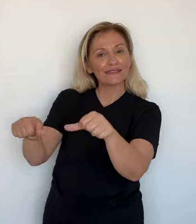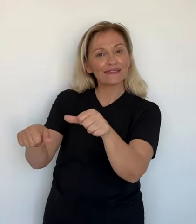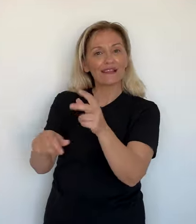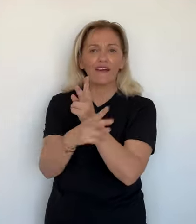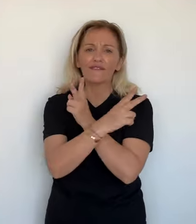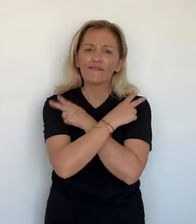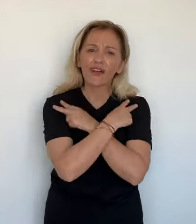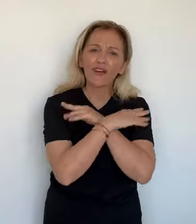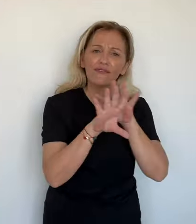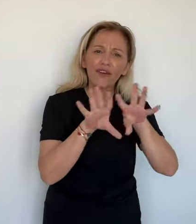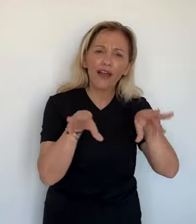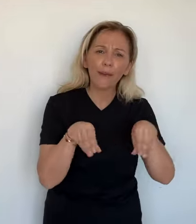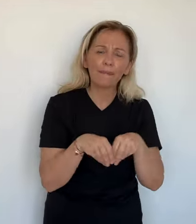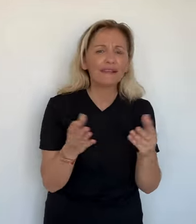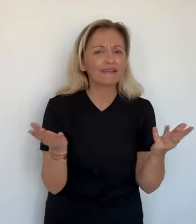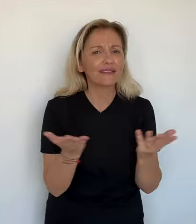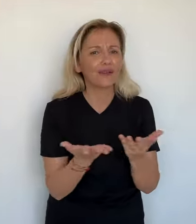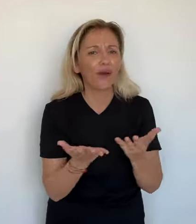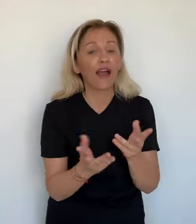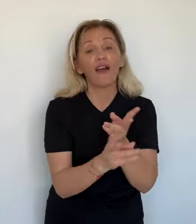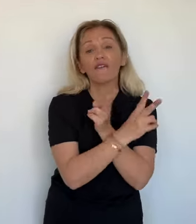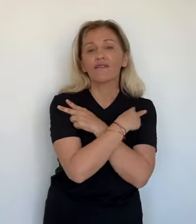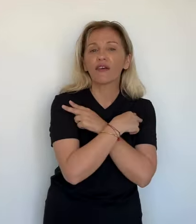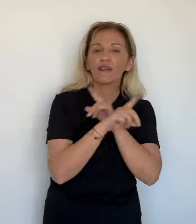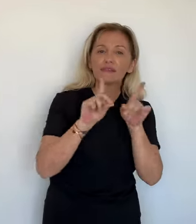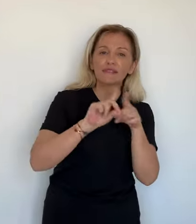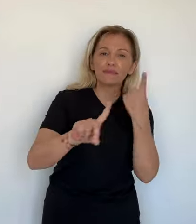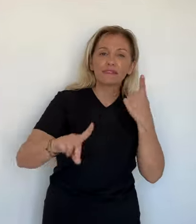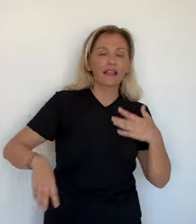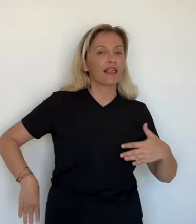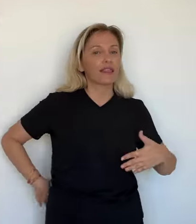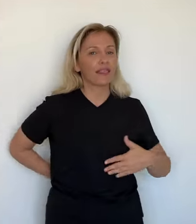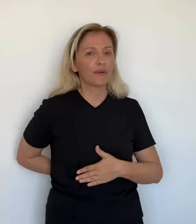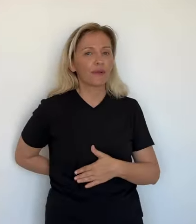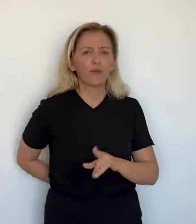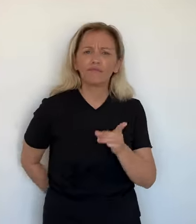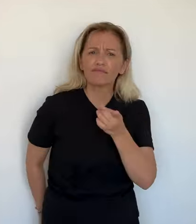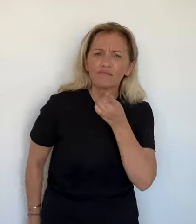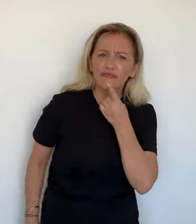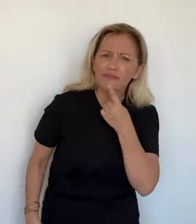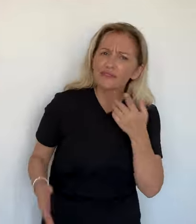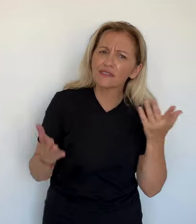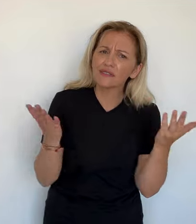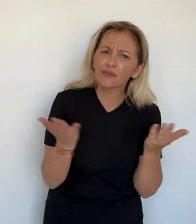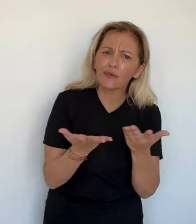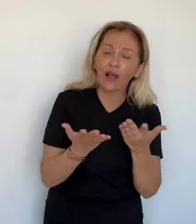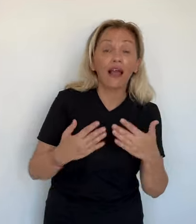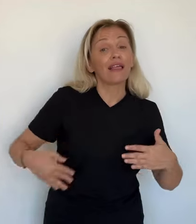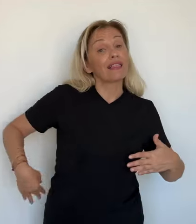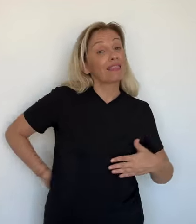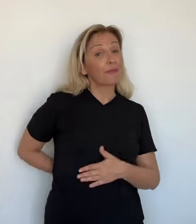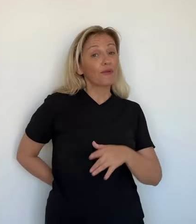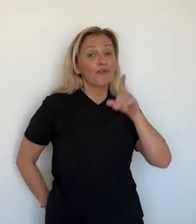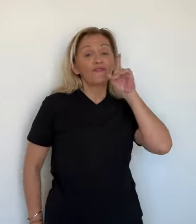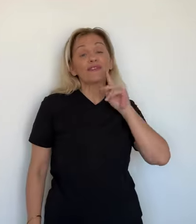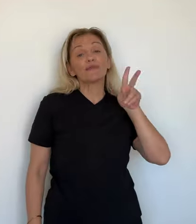c'est 4 jours sur Ajaccio. C'est des vacances en famille, c'est quoi, quelques jours? C'est des vacances spéciales